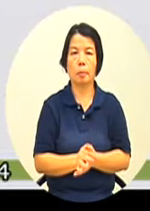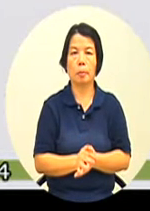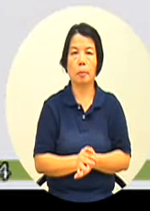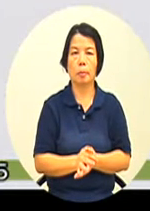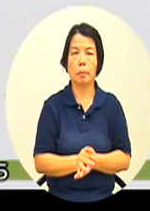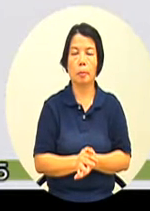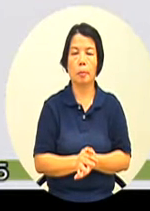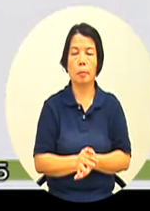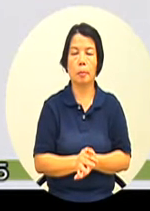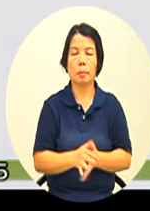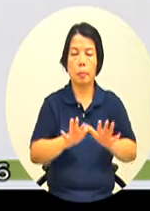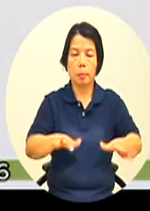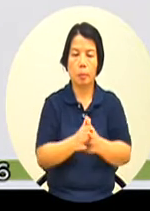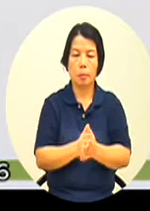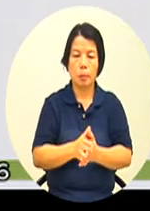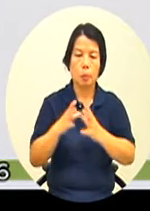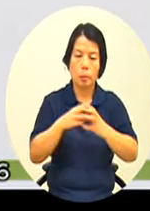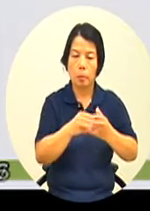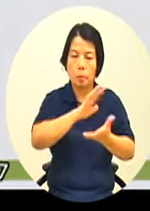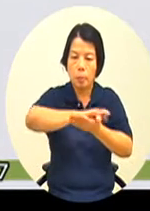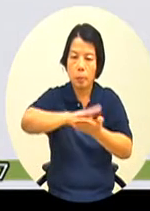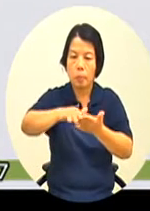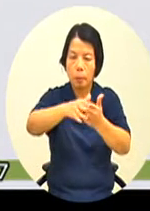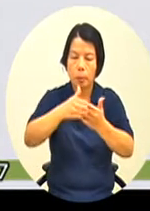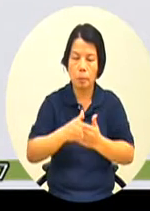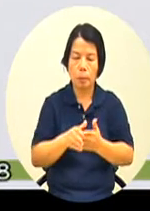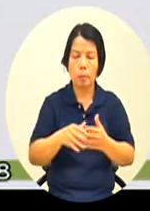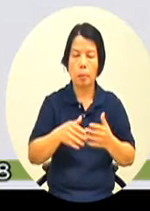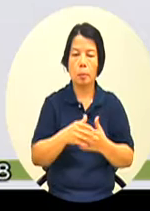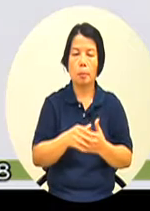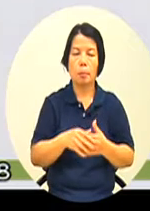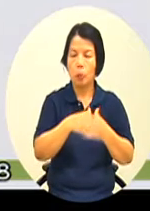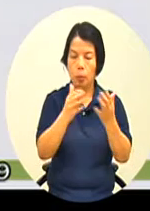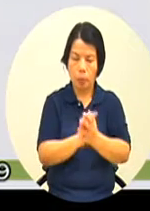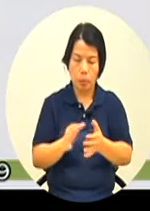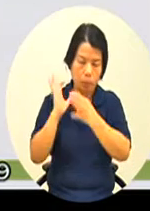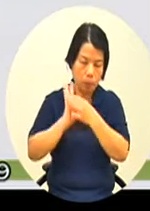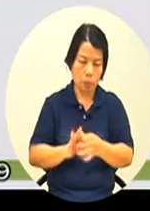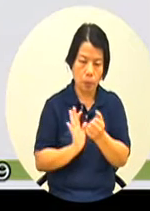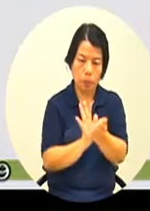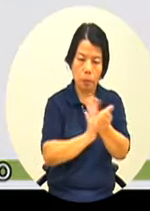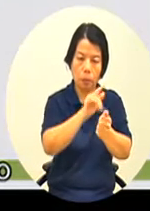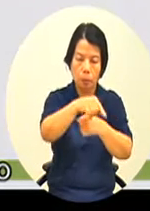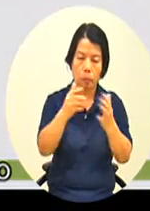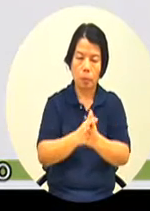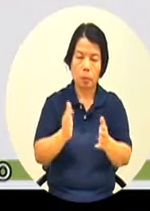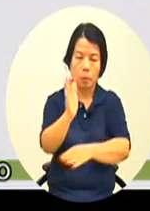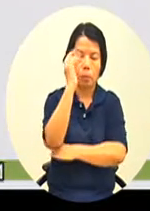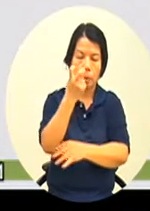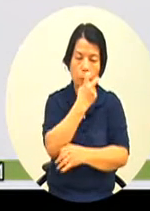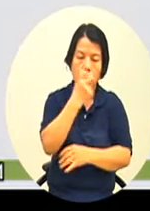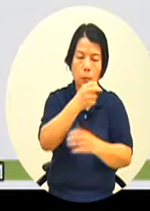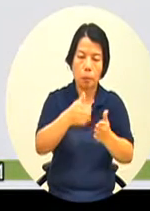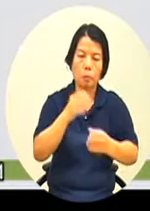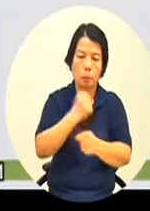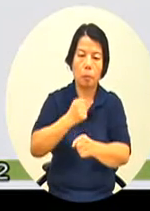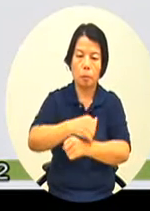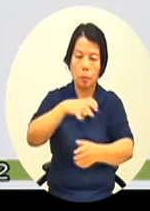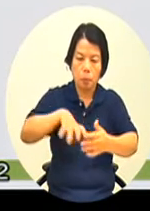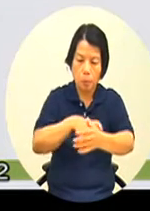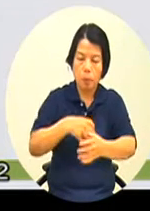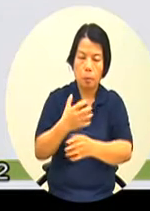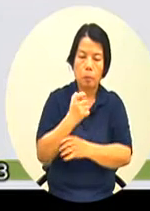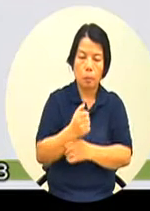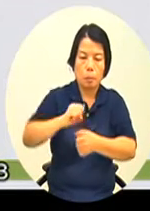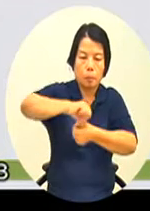们廉洁跟效能是我们一直关于施政的理念，我们会持续推动各项政风的工作，来强化内控的各项